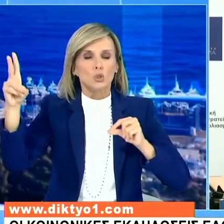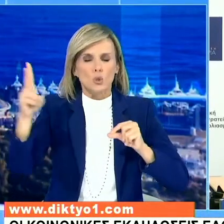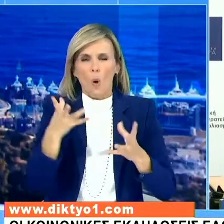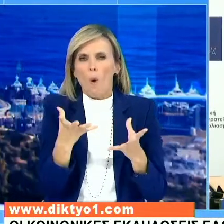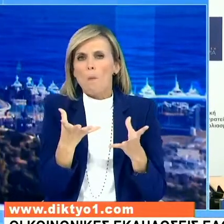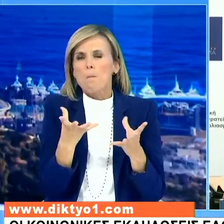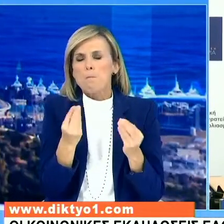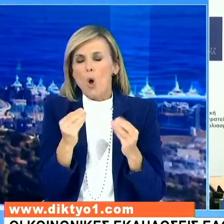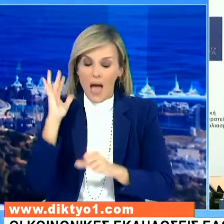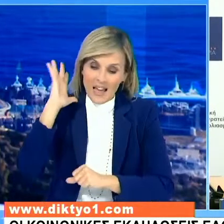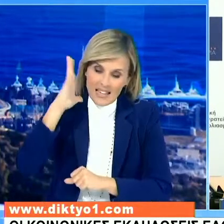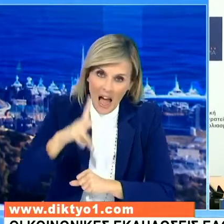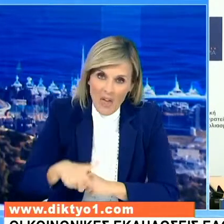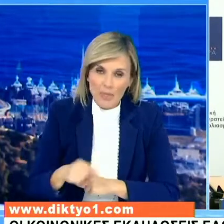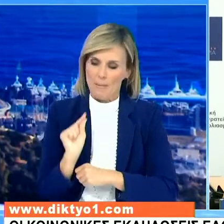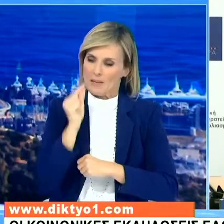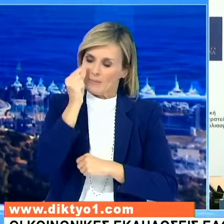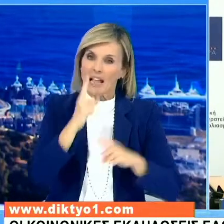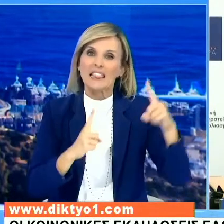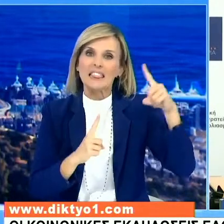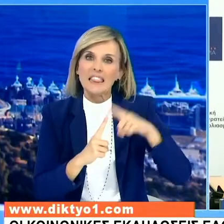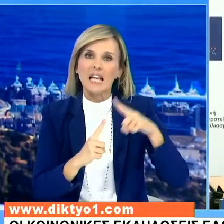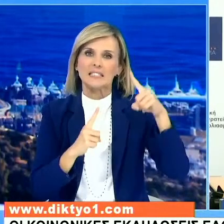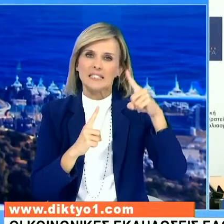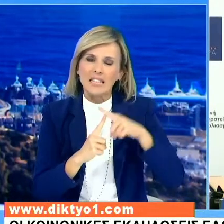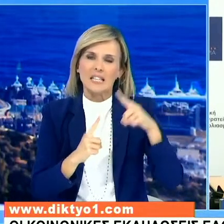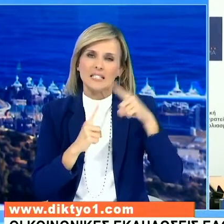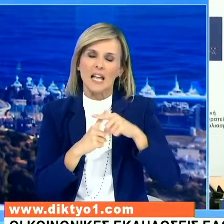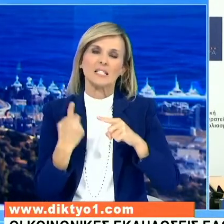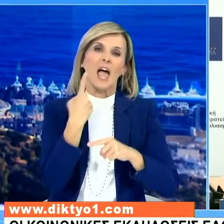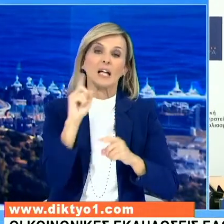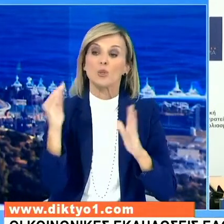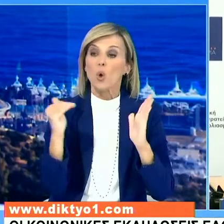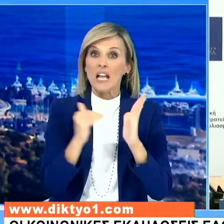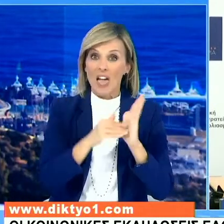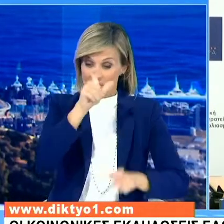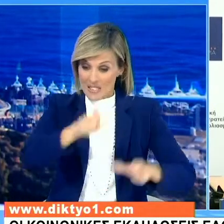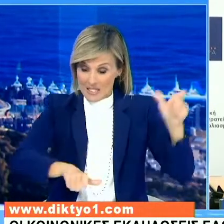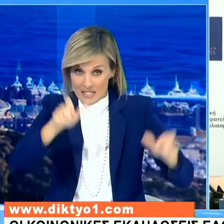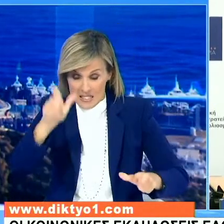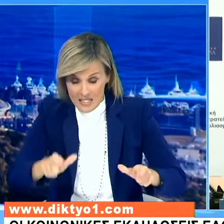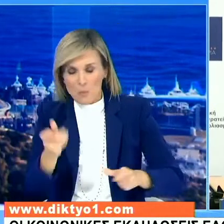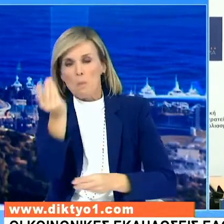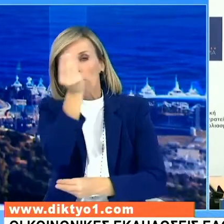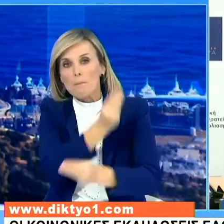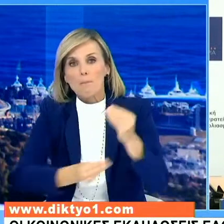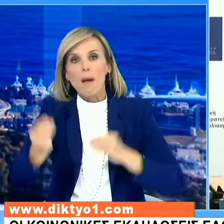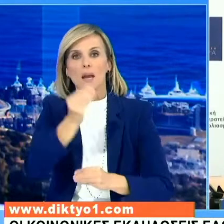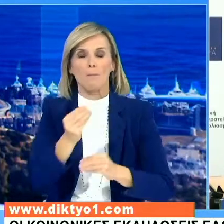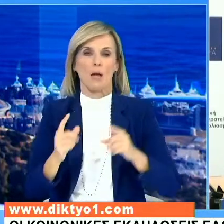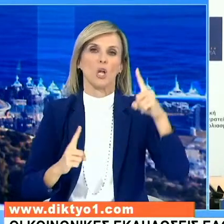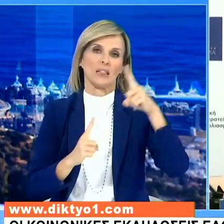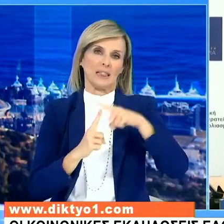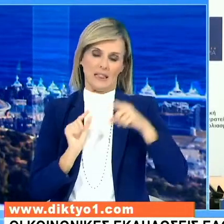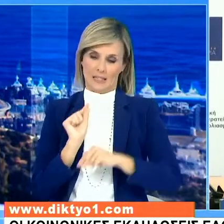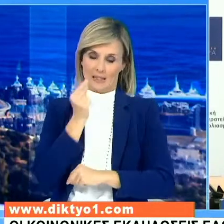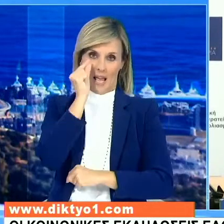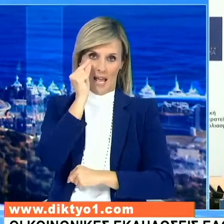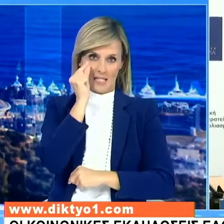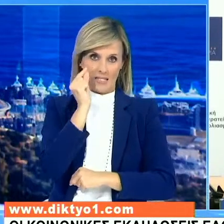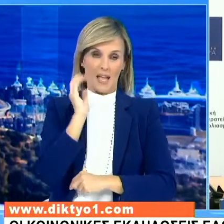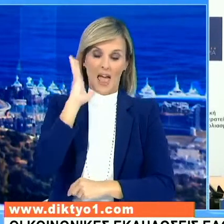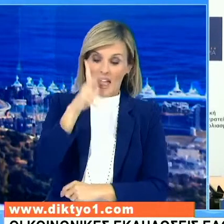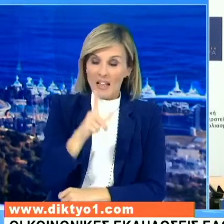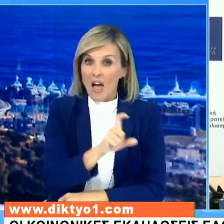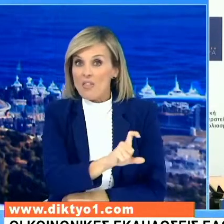αριθμό τεστ ανά 100.000 πληθυσμού. Έτσι, αυτή τη βδομάδα, ο κυλιόμενος μέσος όρος των εργαστηριακών τεστ που έγιναν